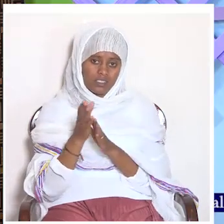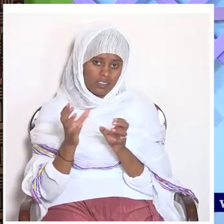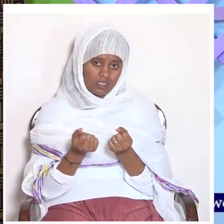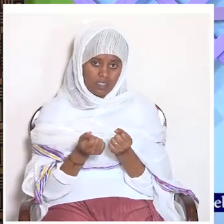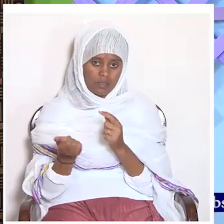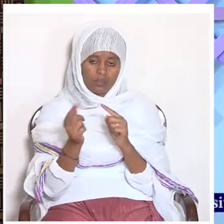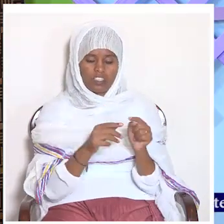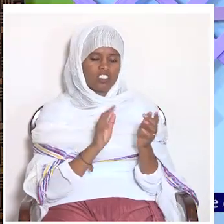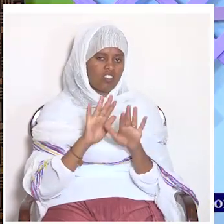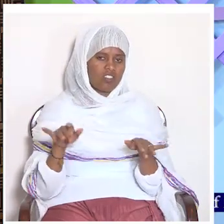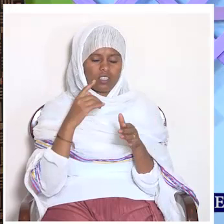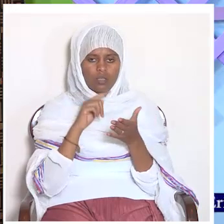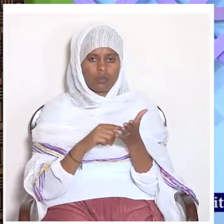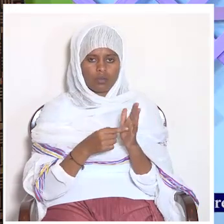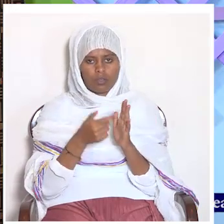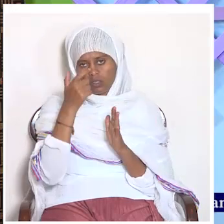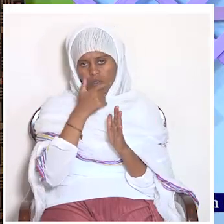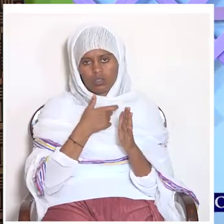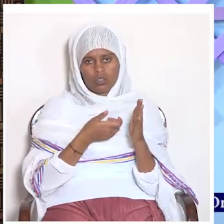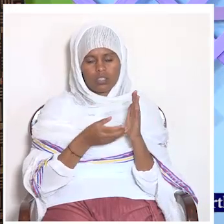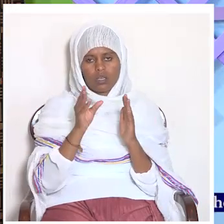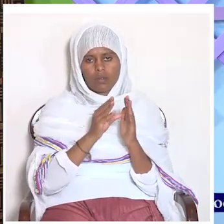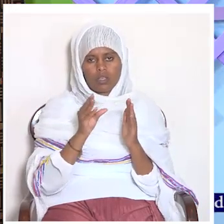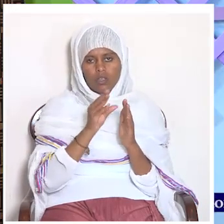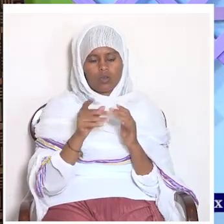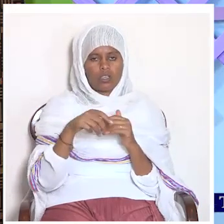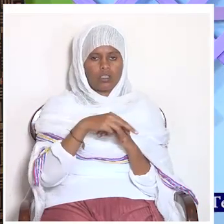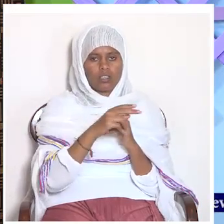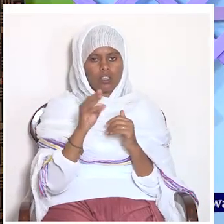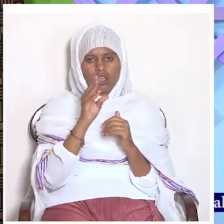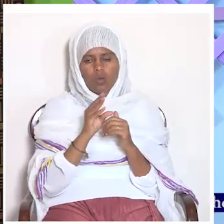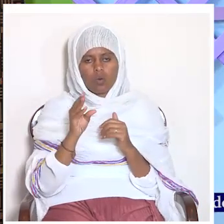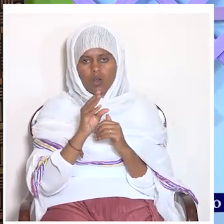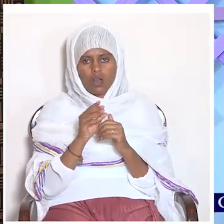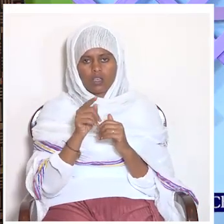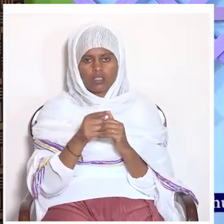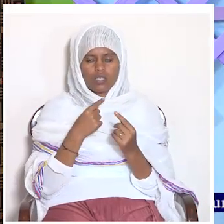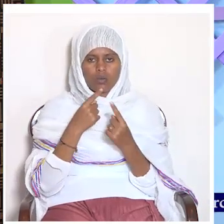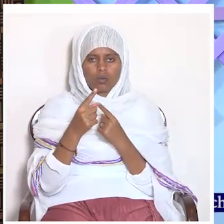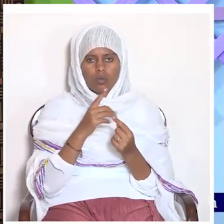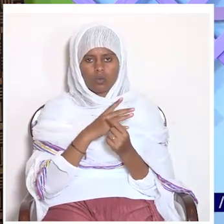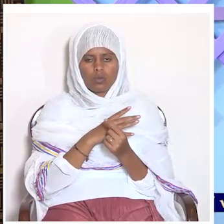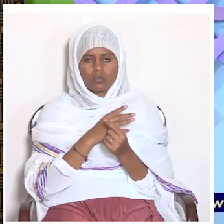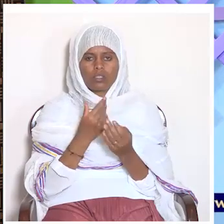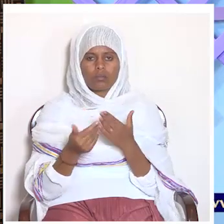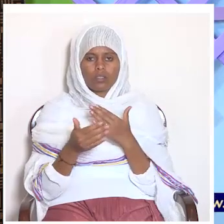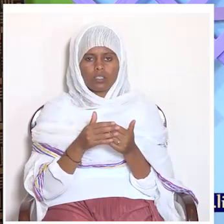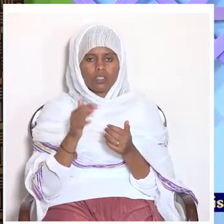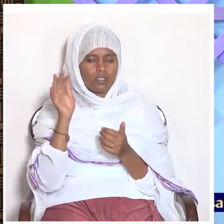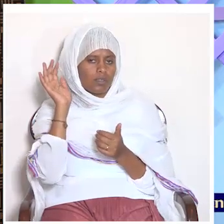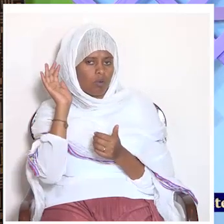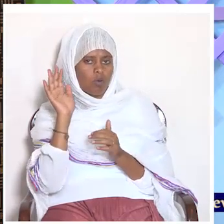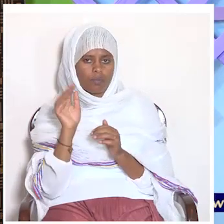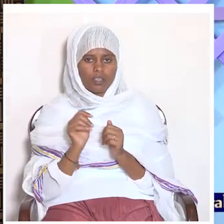حجرما نعنت بلاك ابيها تنابلو ايلو ندا اورمرم ناب هيوان يخيل هيوان نزي كزارارو كلهم تاتغبر